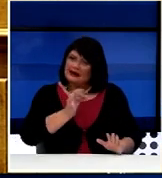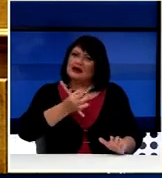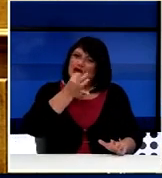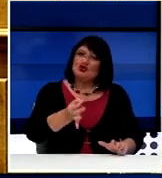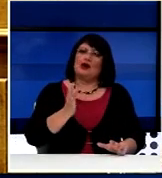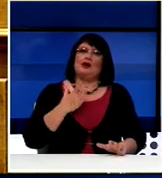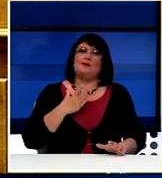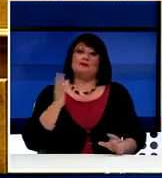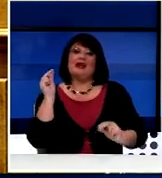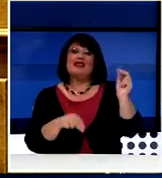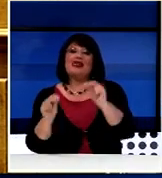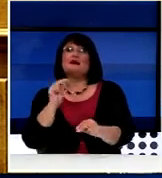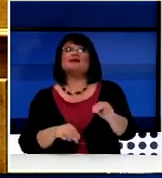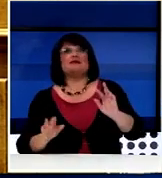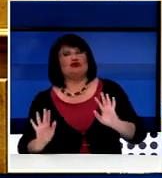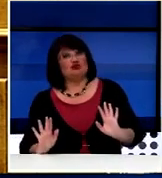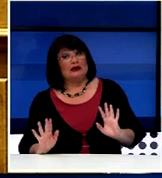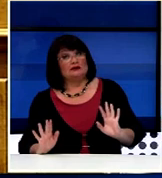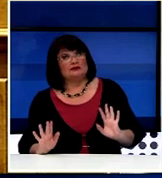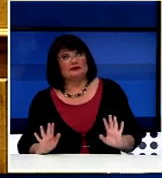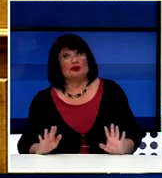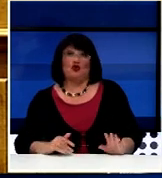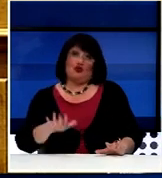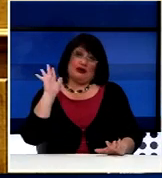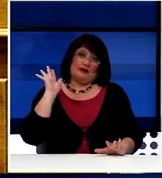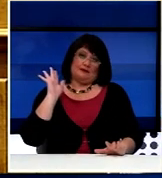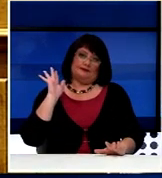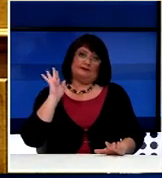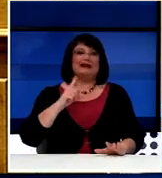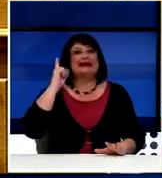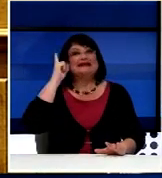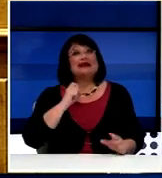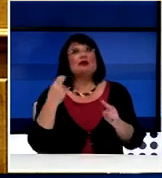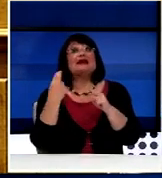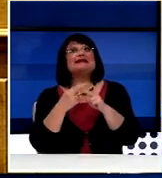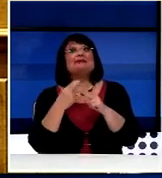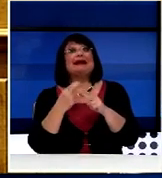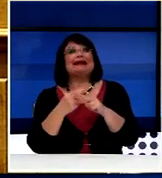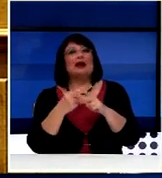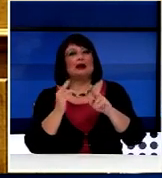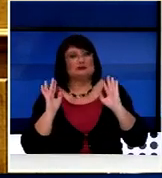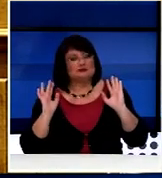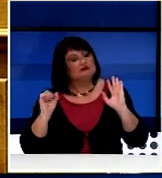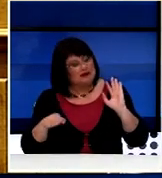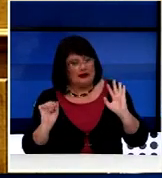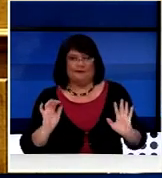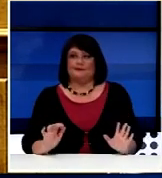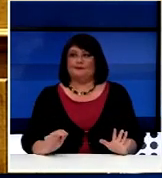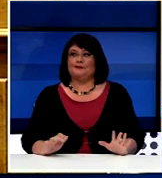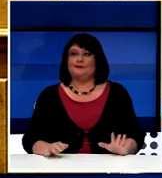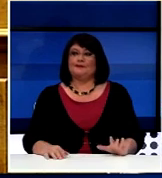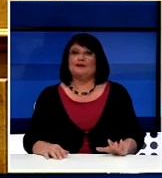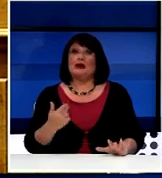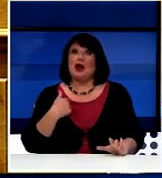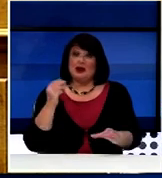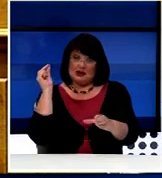Δεν θα καταψηφίσουμε όμως. Διότι έχουμε πλήρη επίγνωση της σημασίας που θα έχει το να